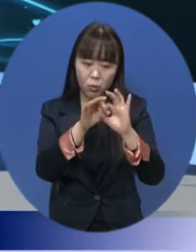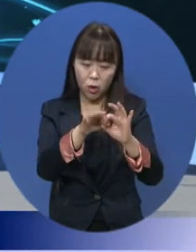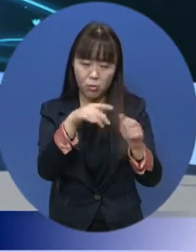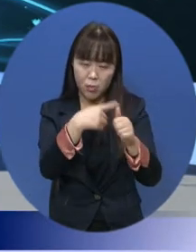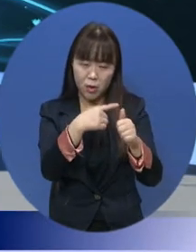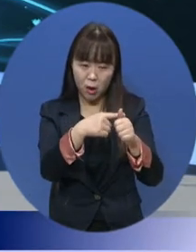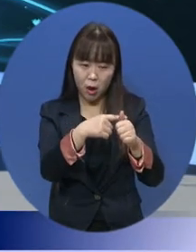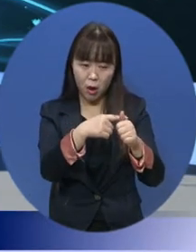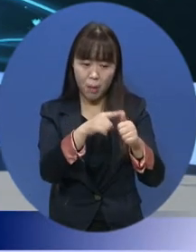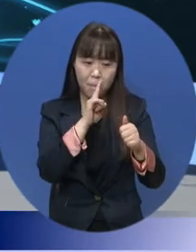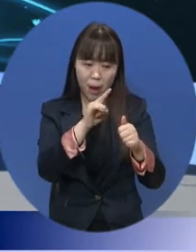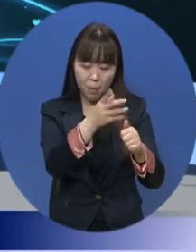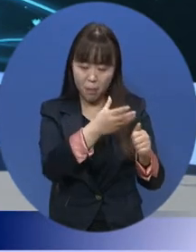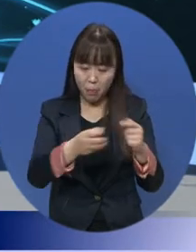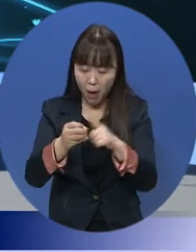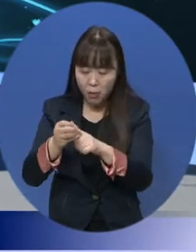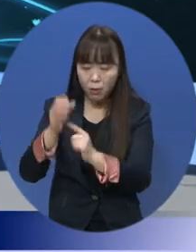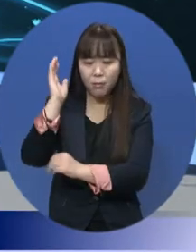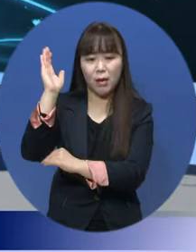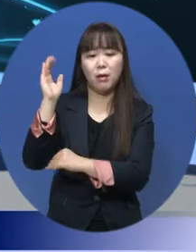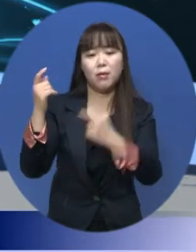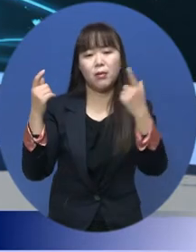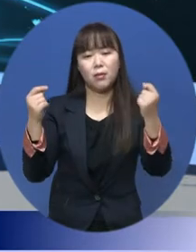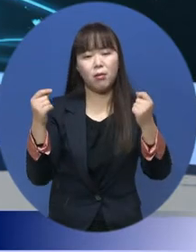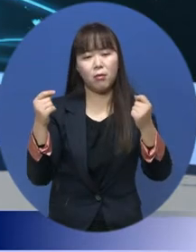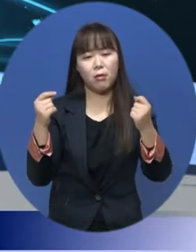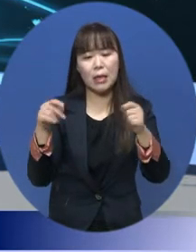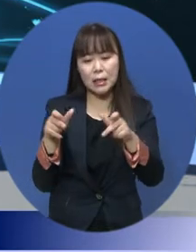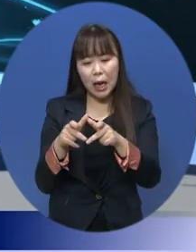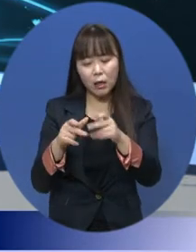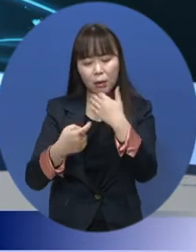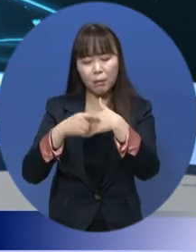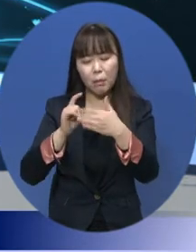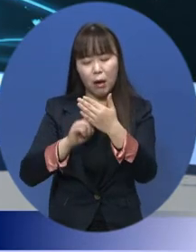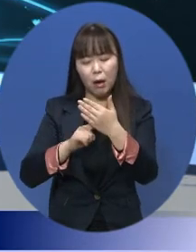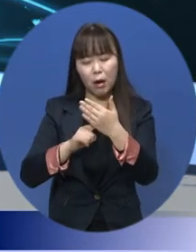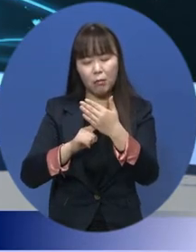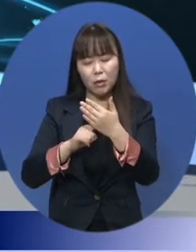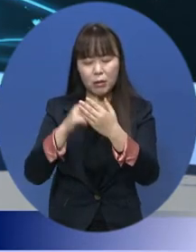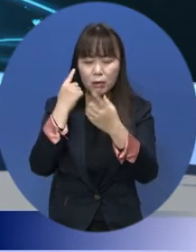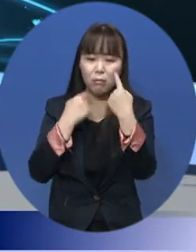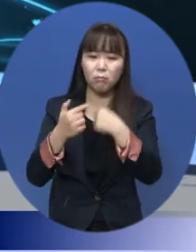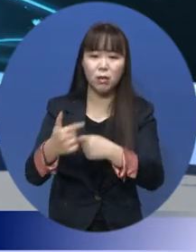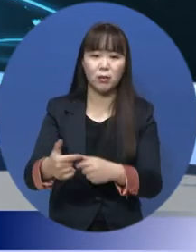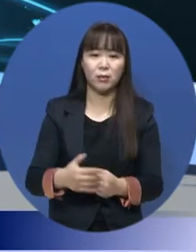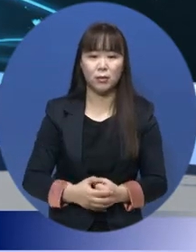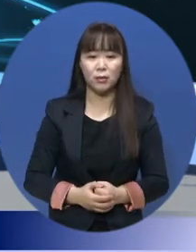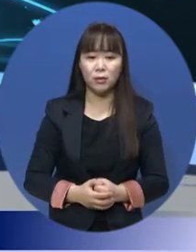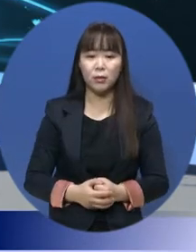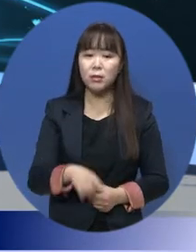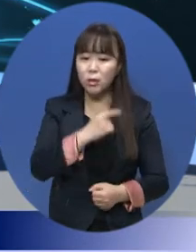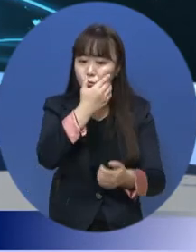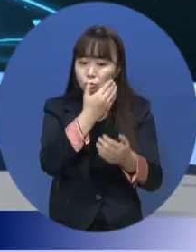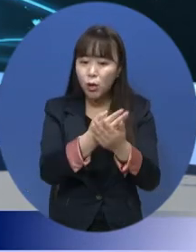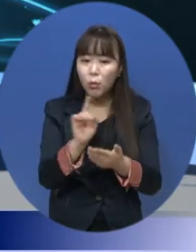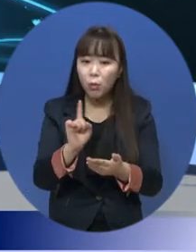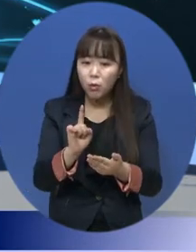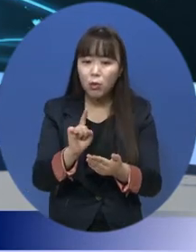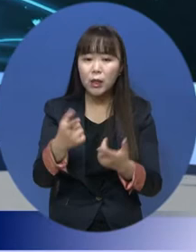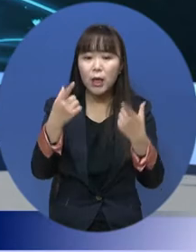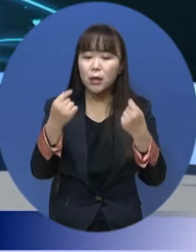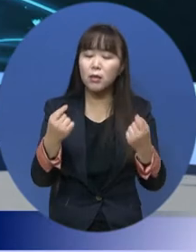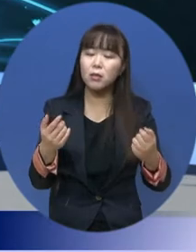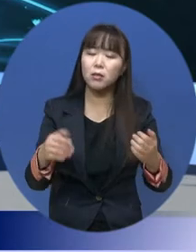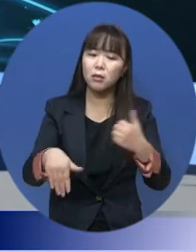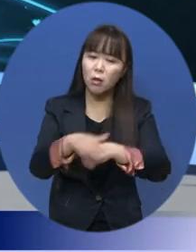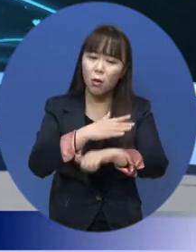사용한 것인데 이런 비아 발언을 당사자들의 마음은 멍이 들고 있는데요 가장 중요한 점은 이 같은 일이